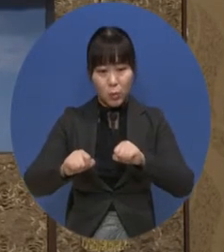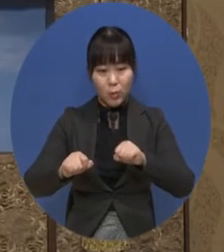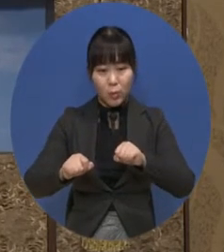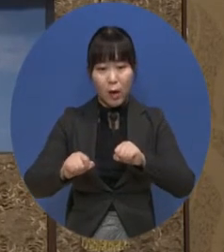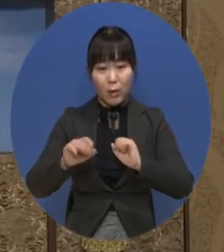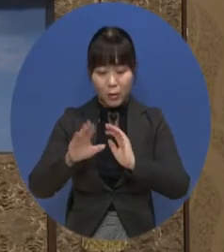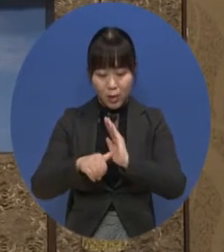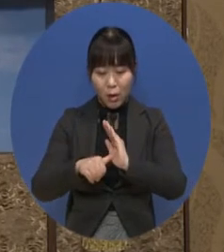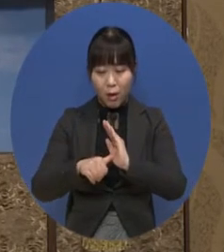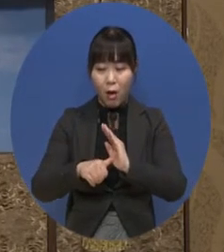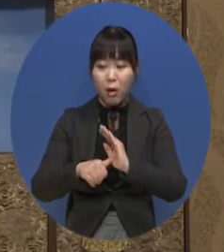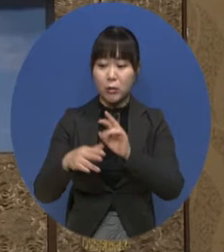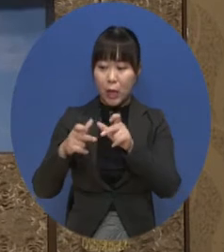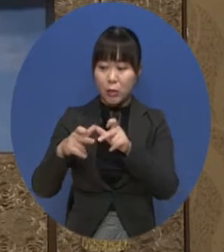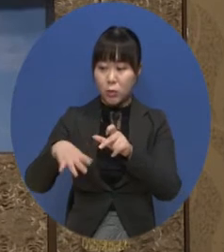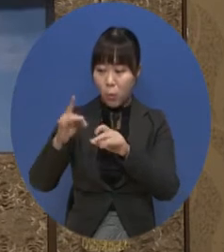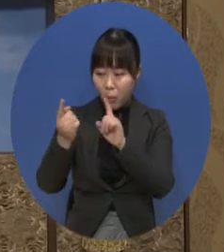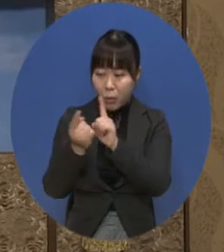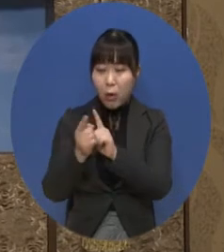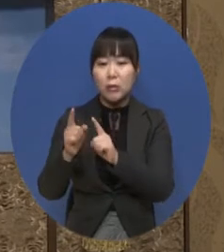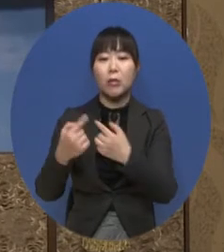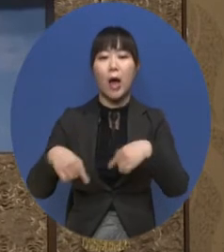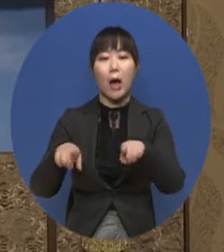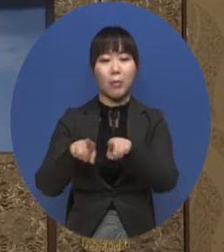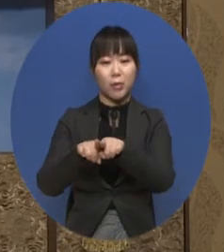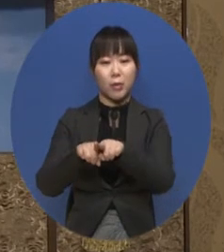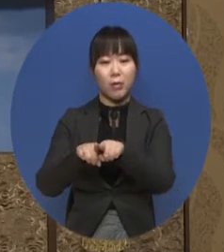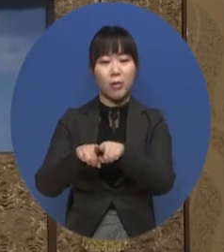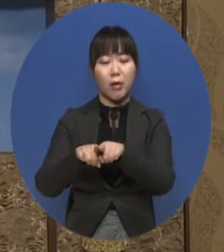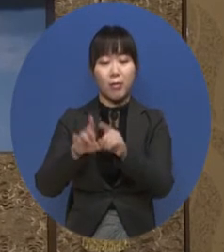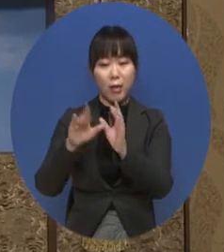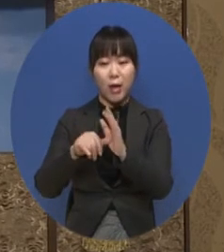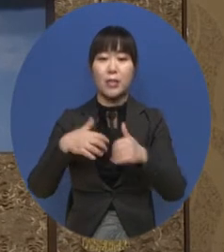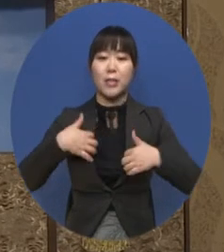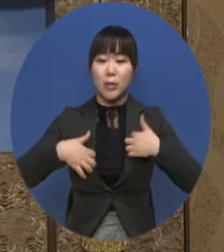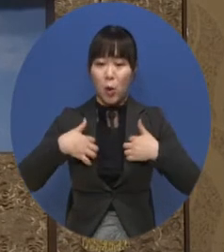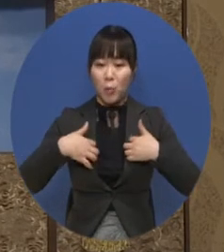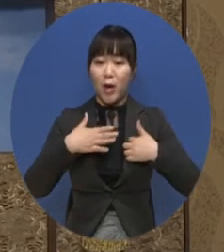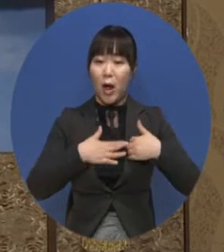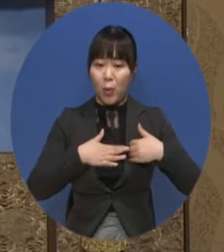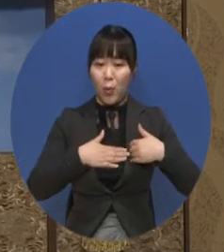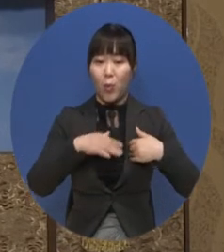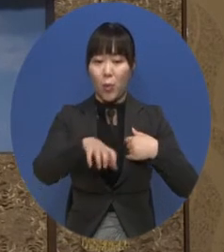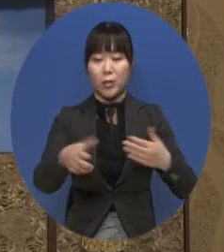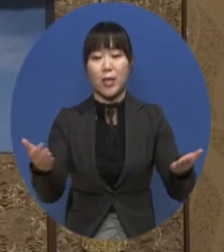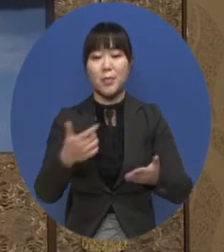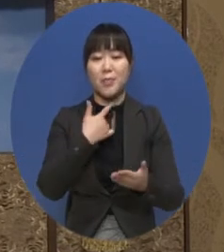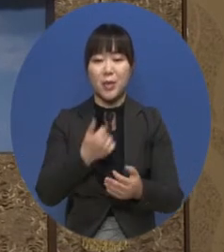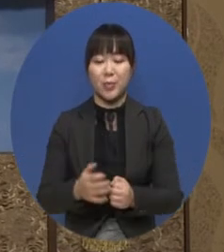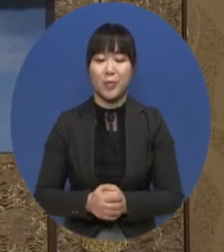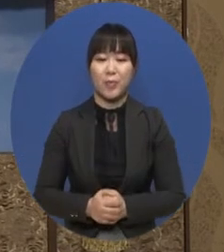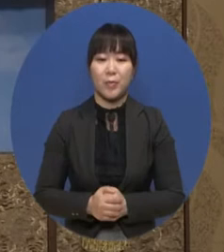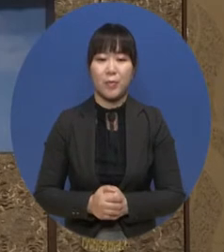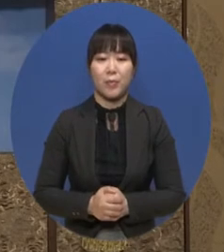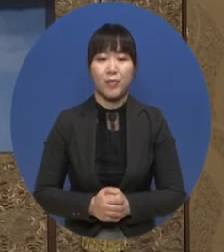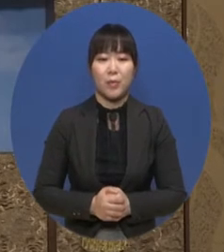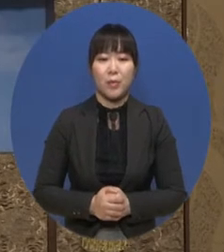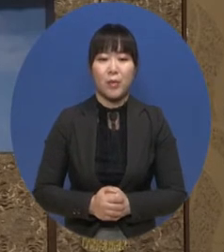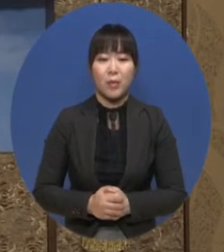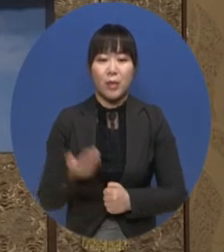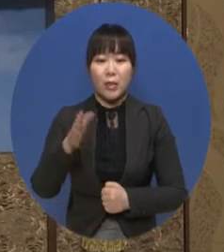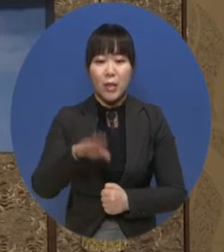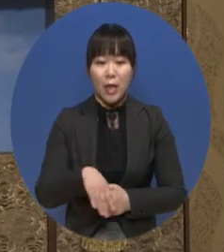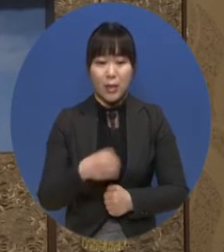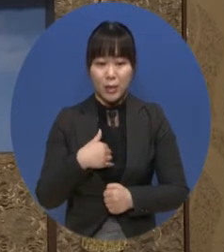발달장애인을 처음 접했고 그들과 있는 시간이 굉장히 그 즐거움을 그때 처음 알고 계속 현장에 일을 했던 것 같아요. 근데 이제